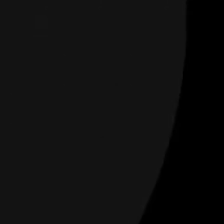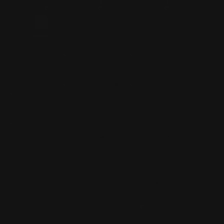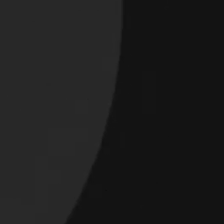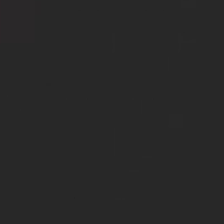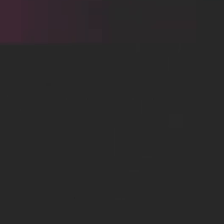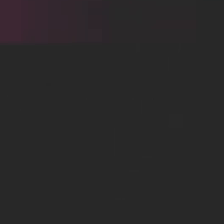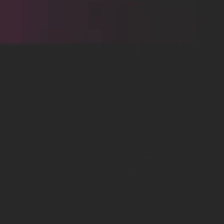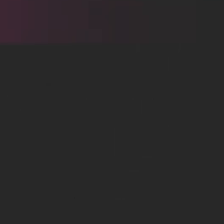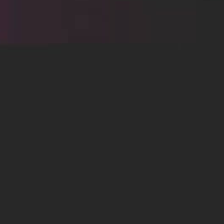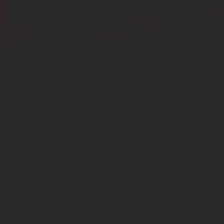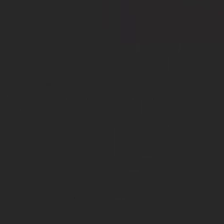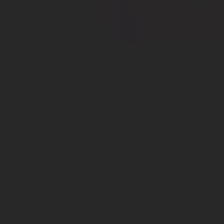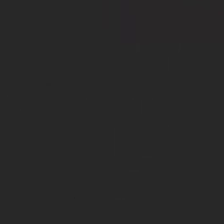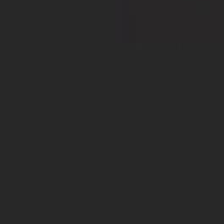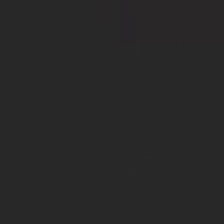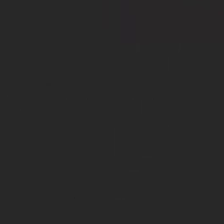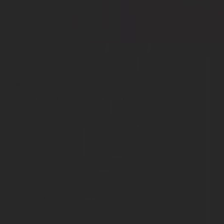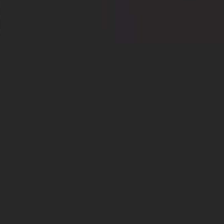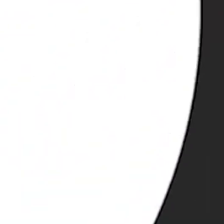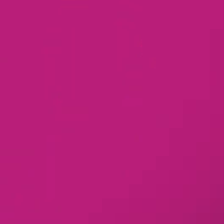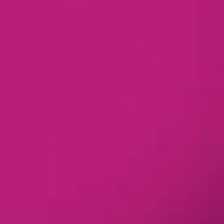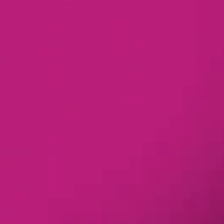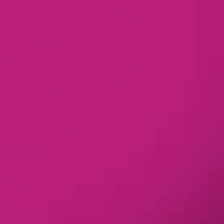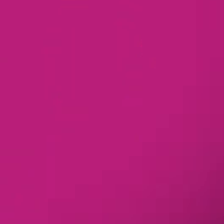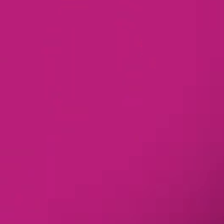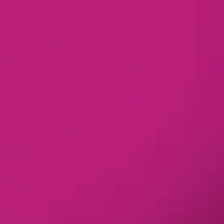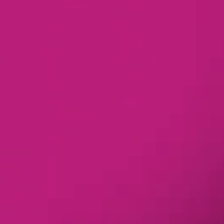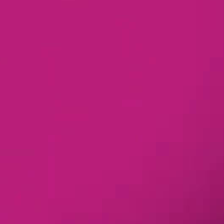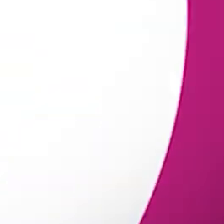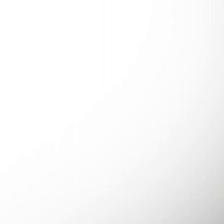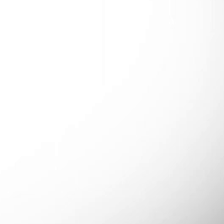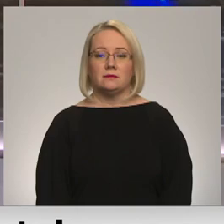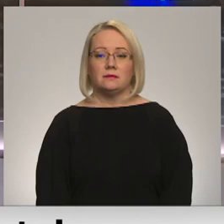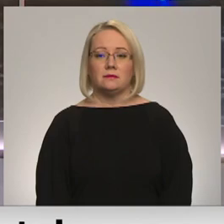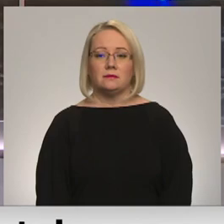Re! Viss ēters ir te!